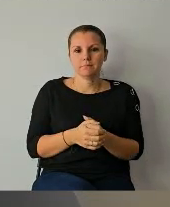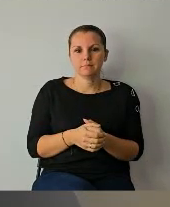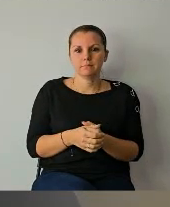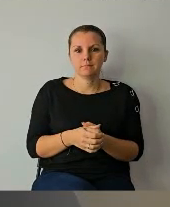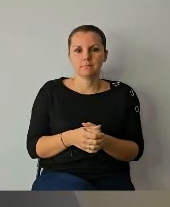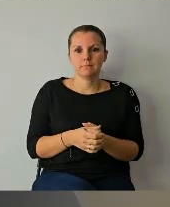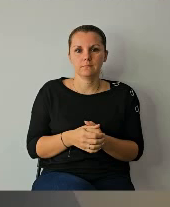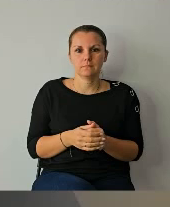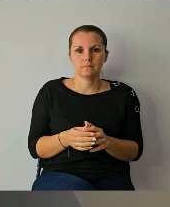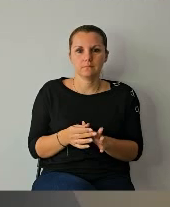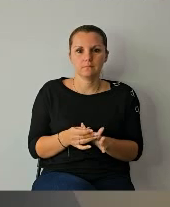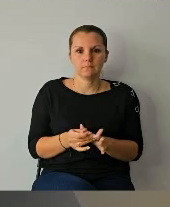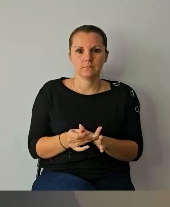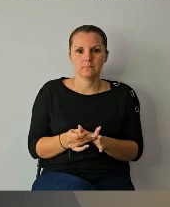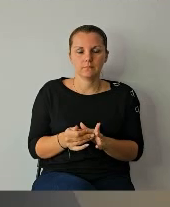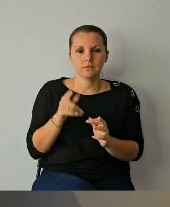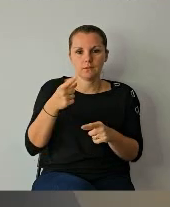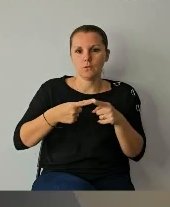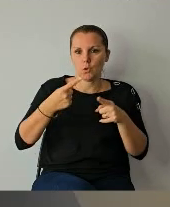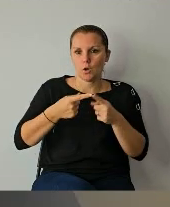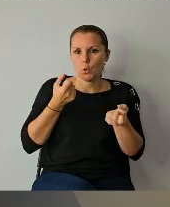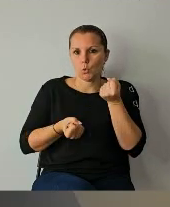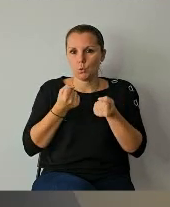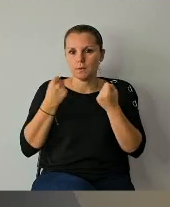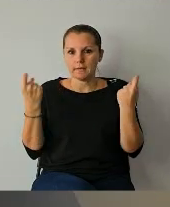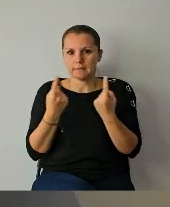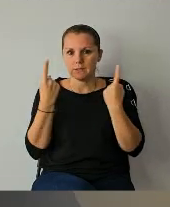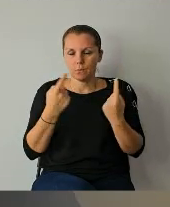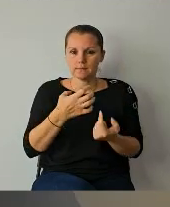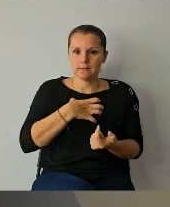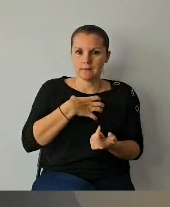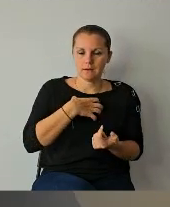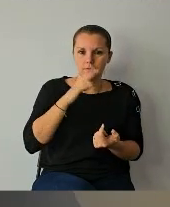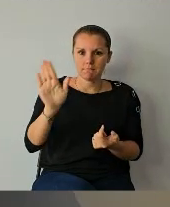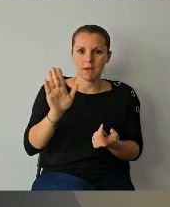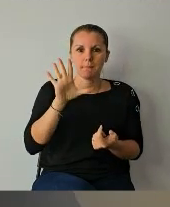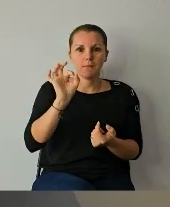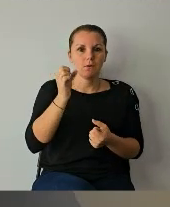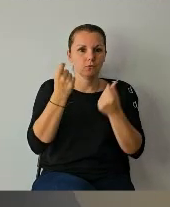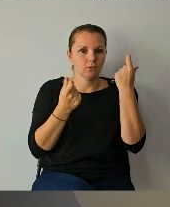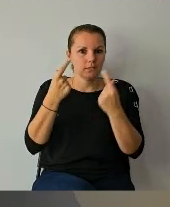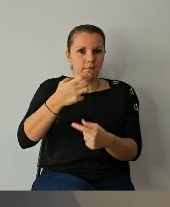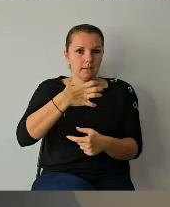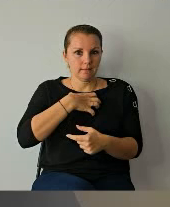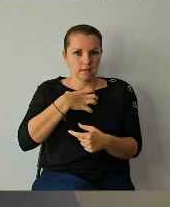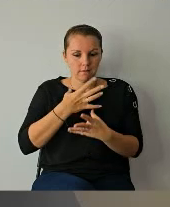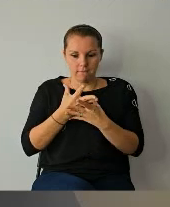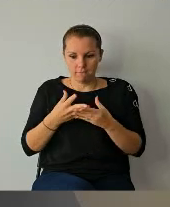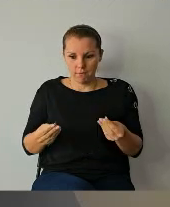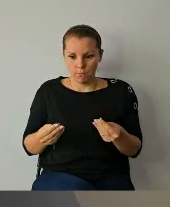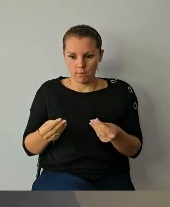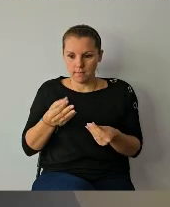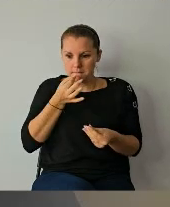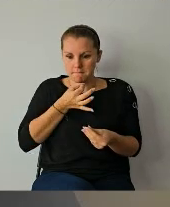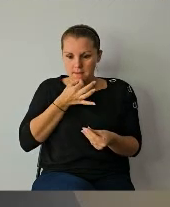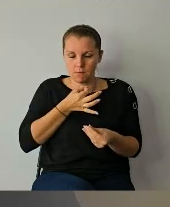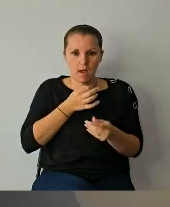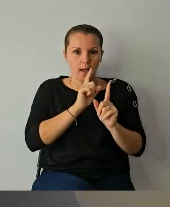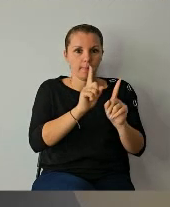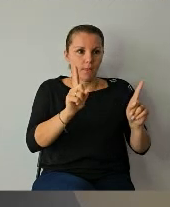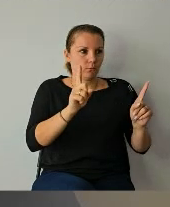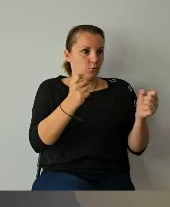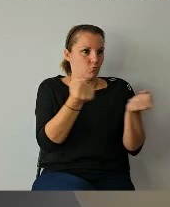może, co no, stawia go w trochę trudnej sytuacji, bo czasami wynagrodzenie dyrektora za miesiąc pracy jest mniejsze niż